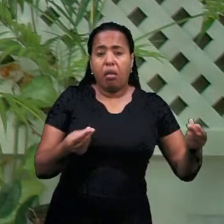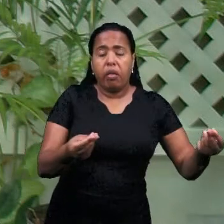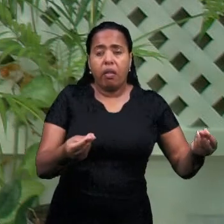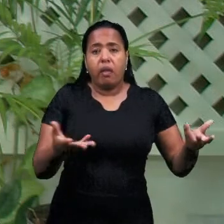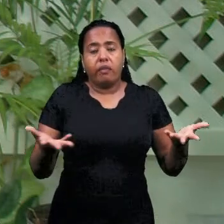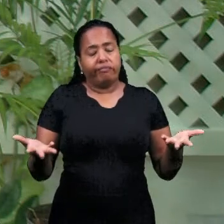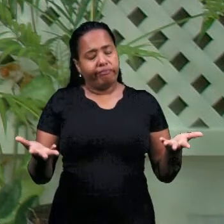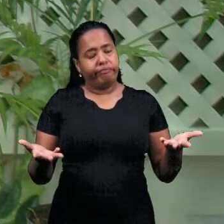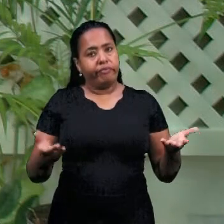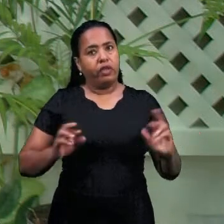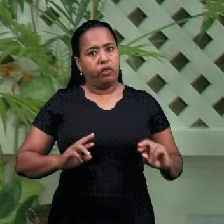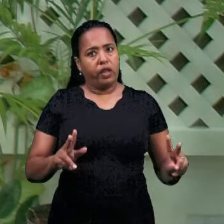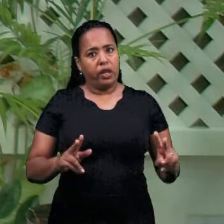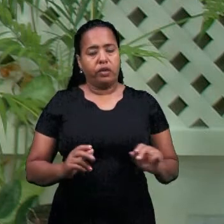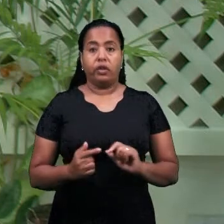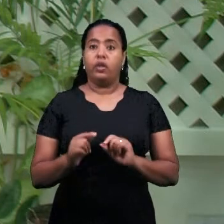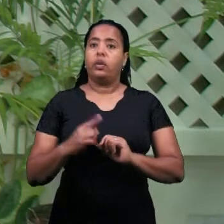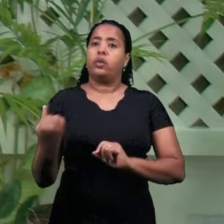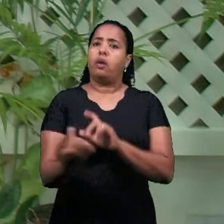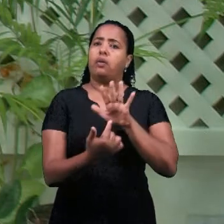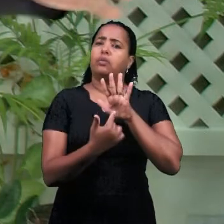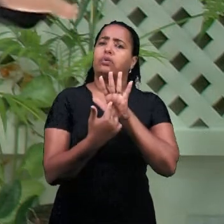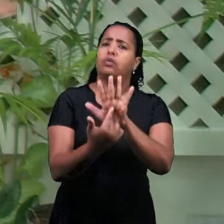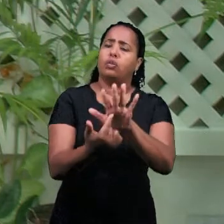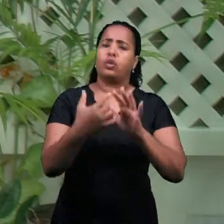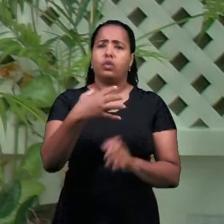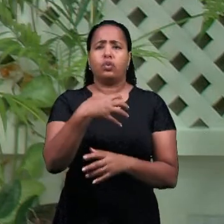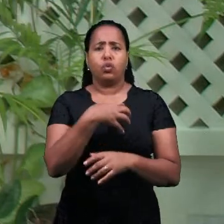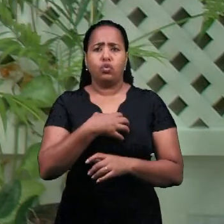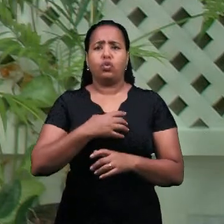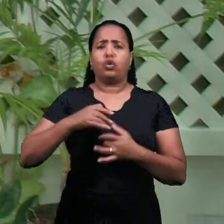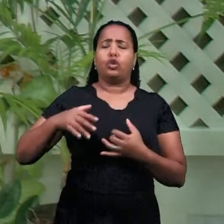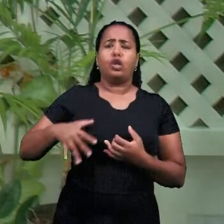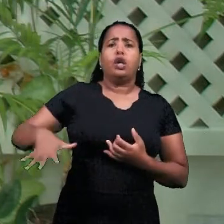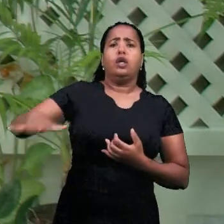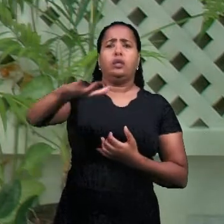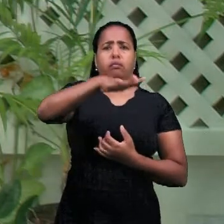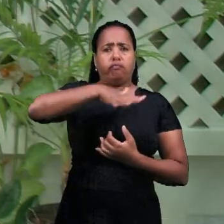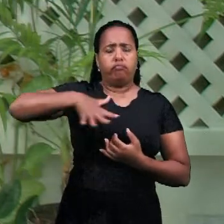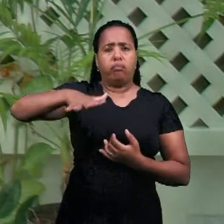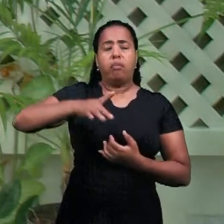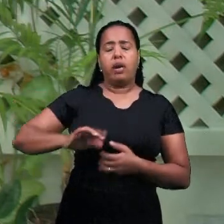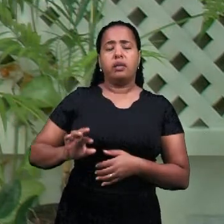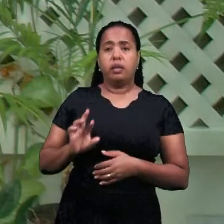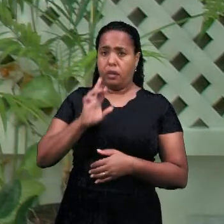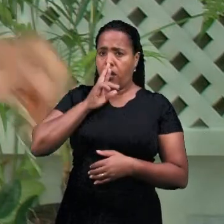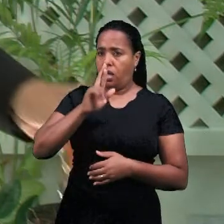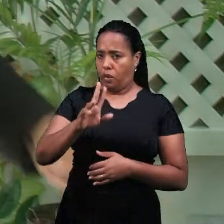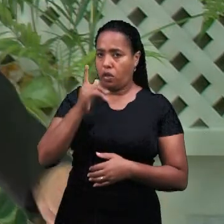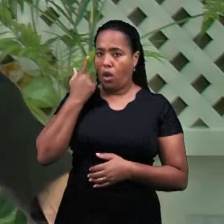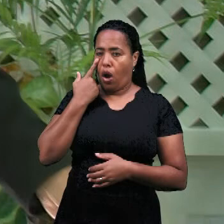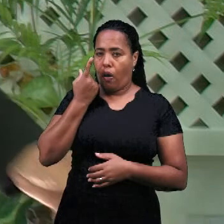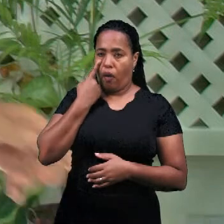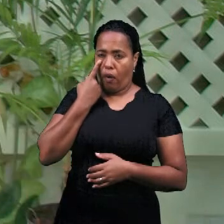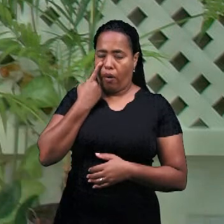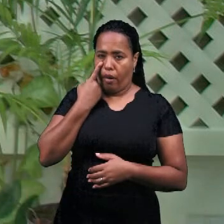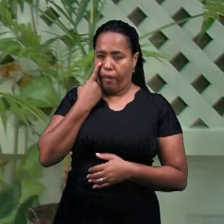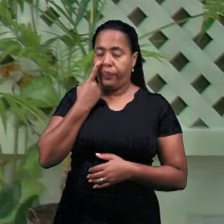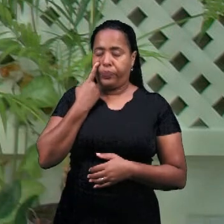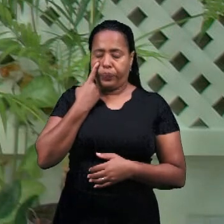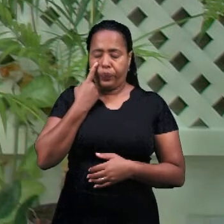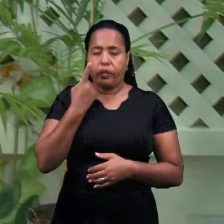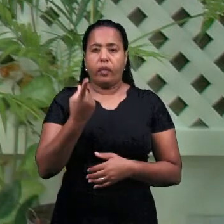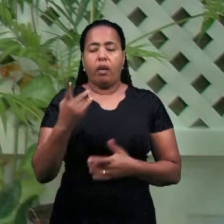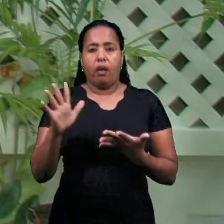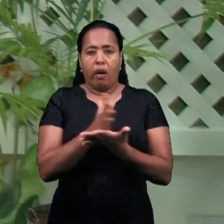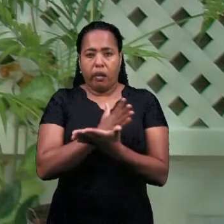frères, nous sommes en train de parler ici de manière large, mais voyez bien une chose, je vais vous montrer ici